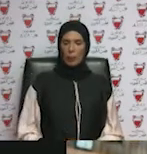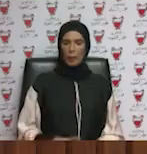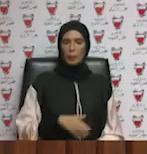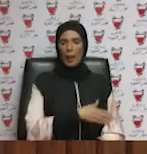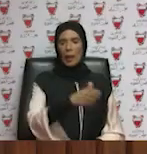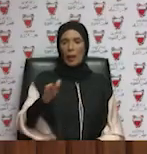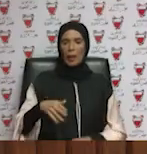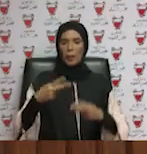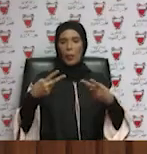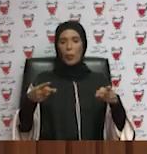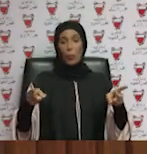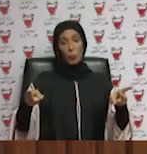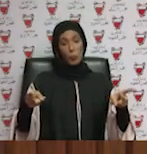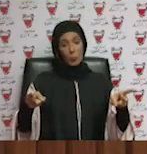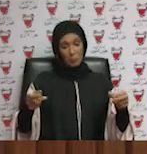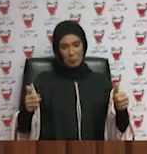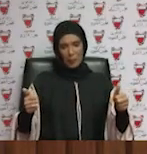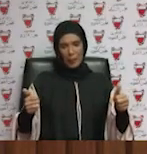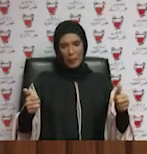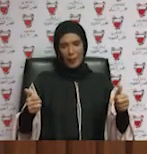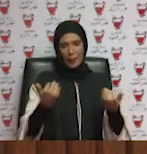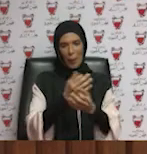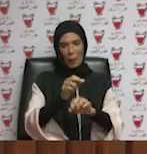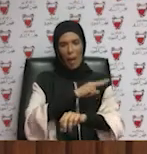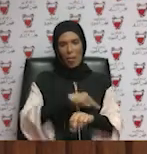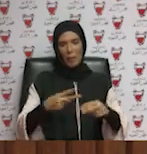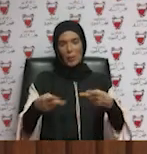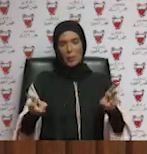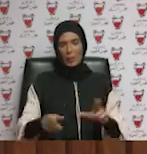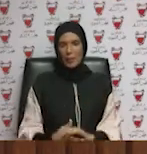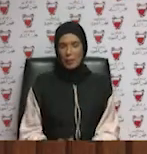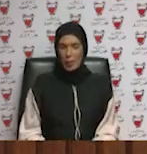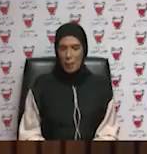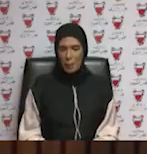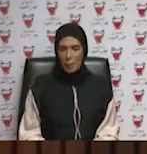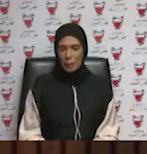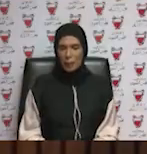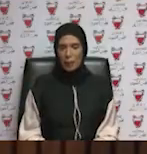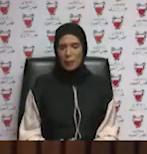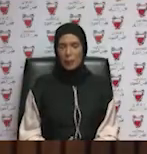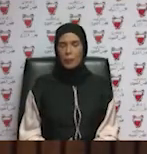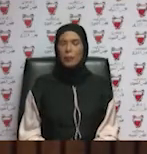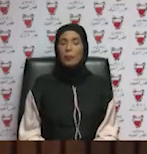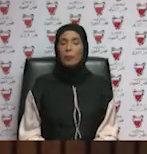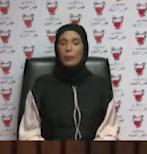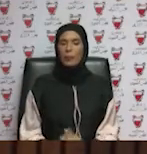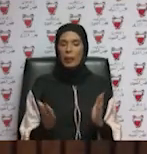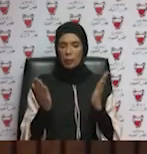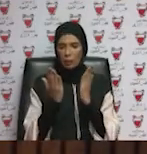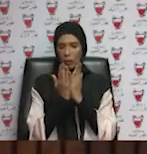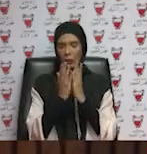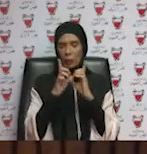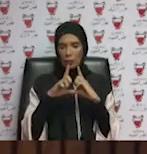أغلبية أو إجماع تقريبا. تفضل. بسم الله الرحمن الرحيم. تدارست